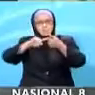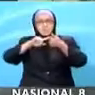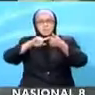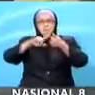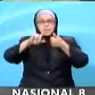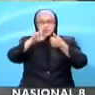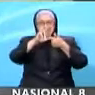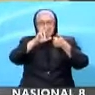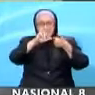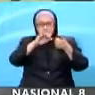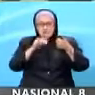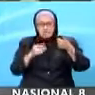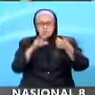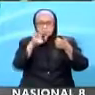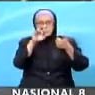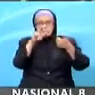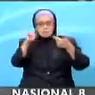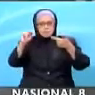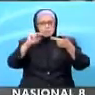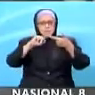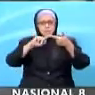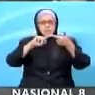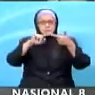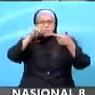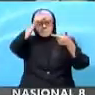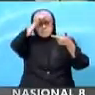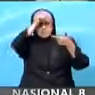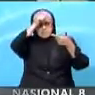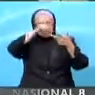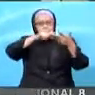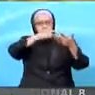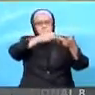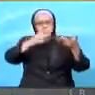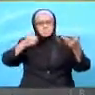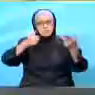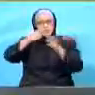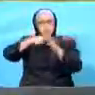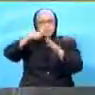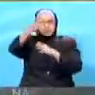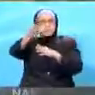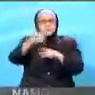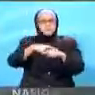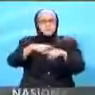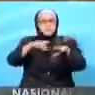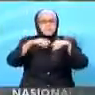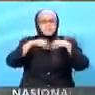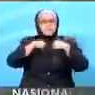Setiap pelajar menerima wang pendahuluan antara RM8 hingga RM56,000.